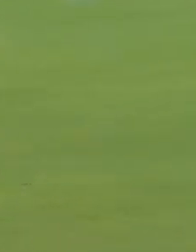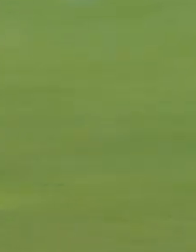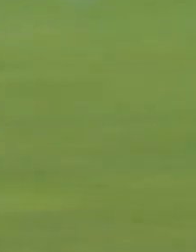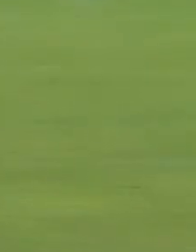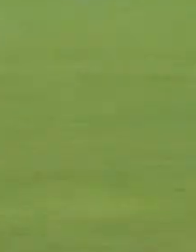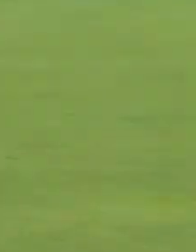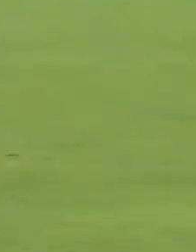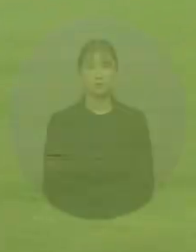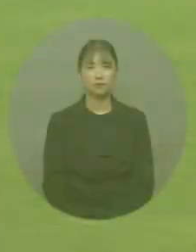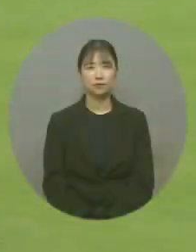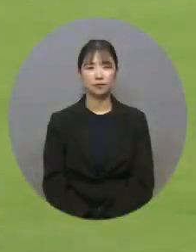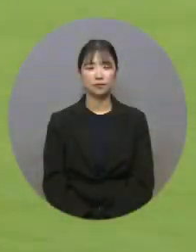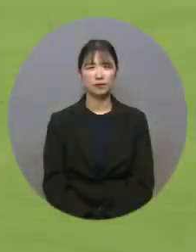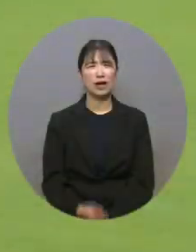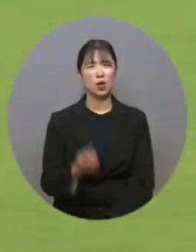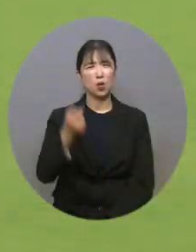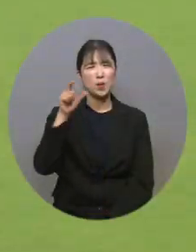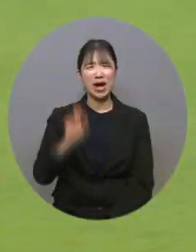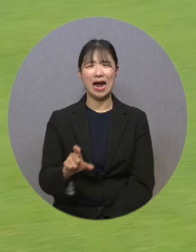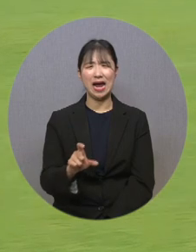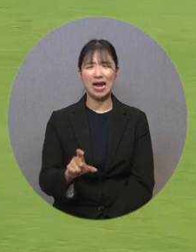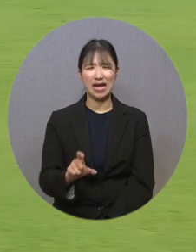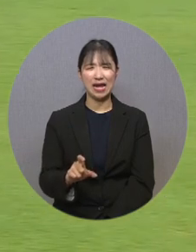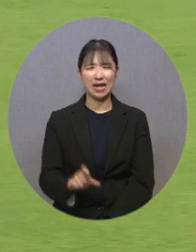세다. 세다, 세다. 세?